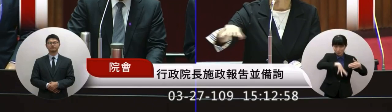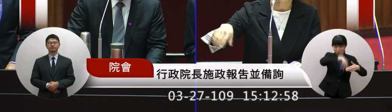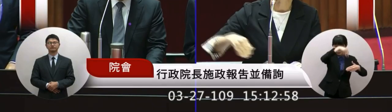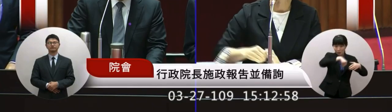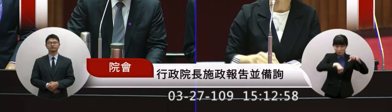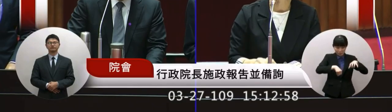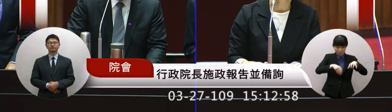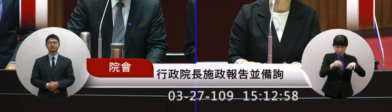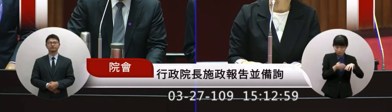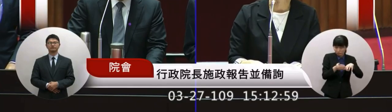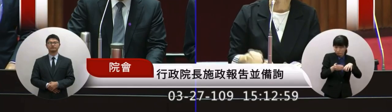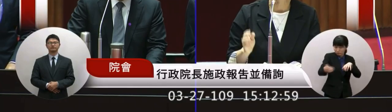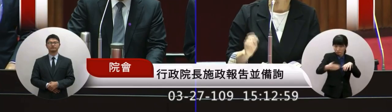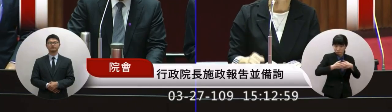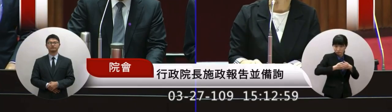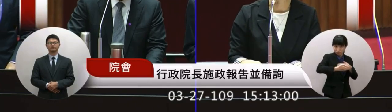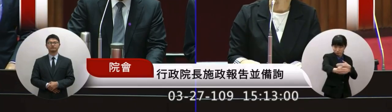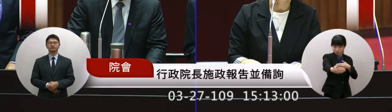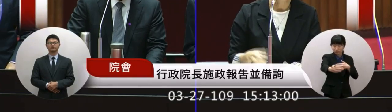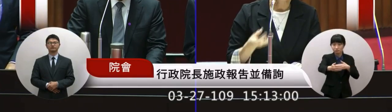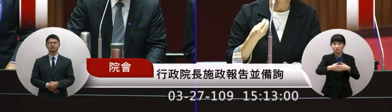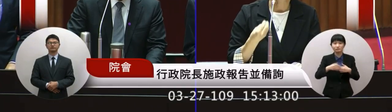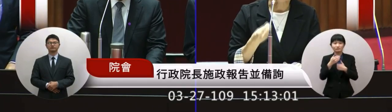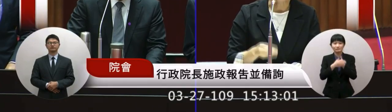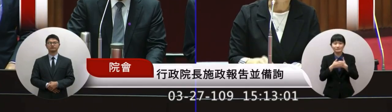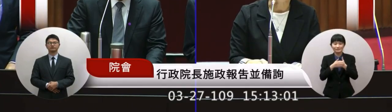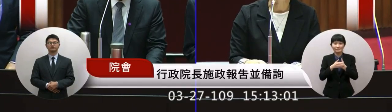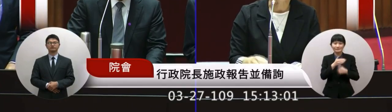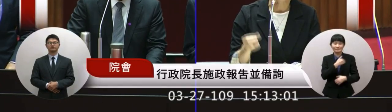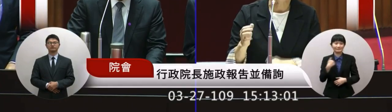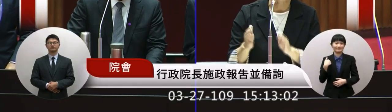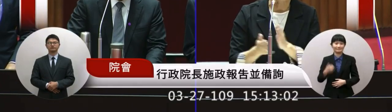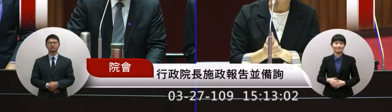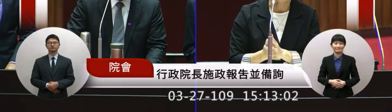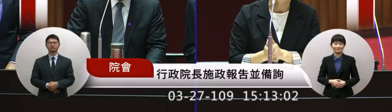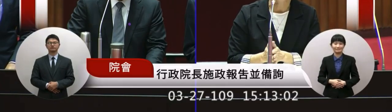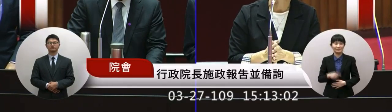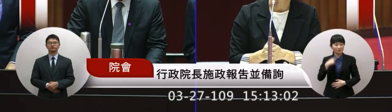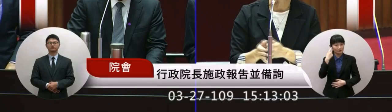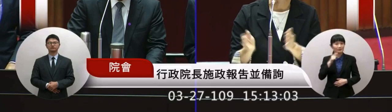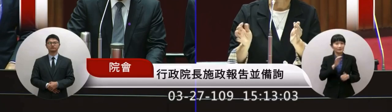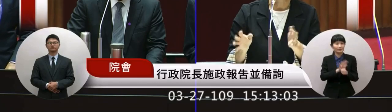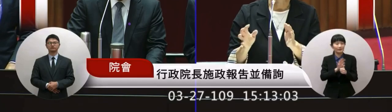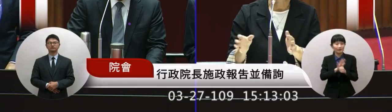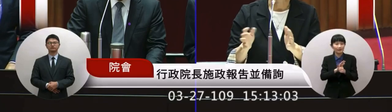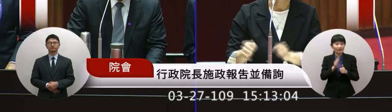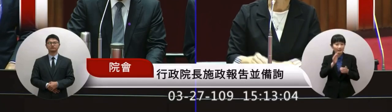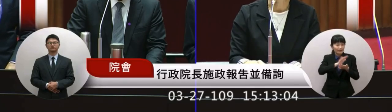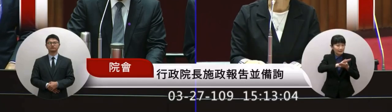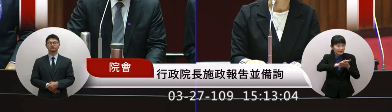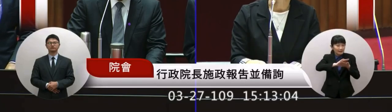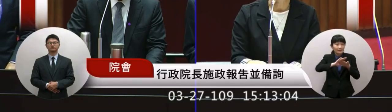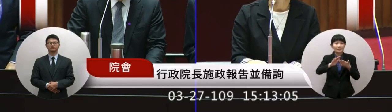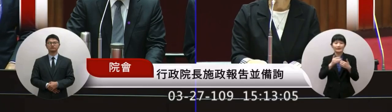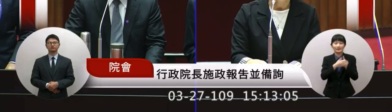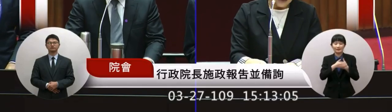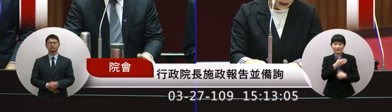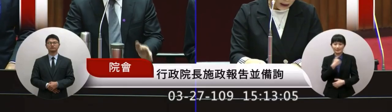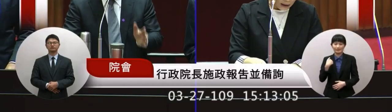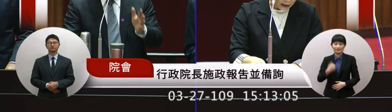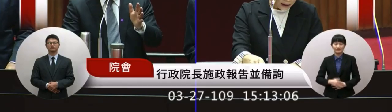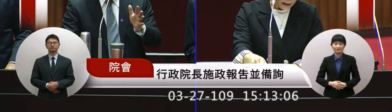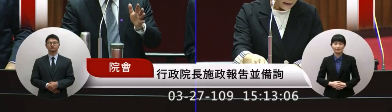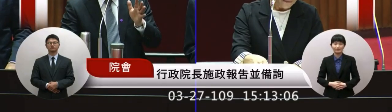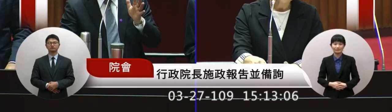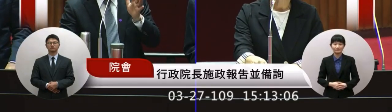有做保护区的划设，这样对水源饮用水的保护是可以做更好的那个保护效果了哈。 这个